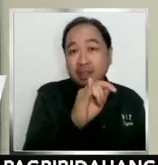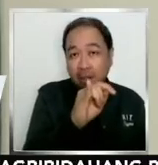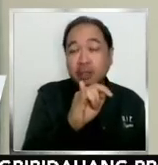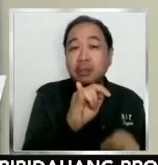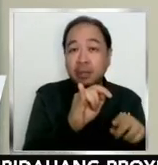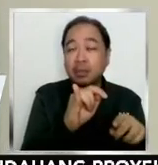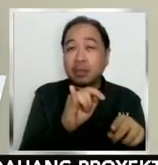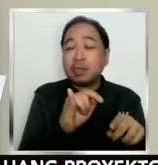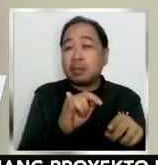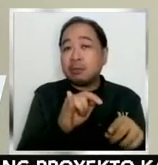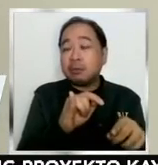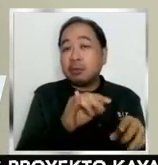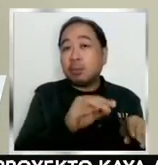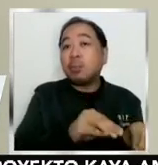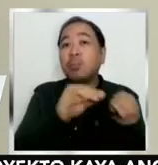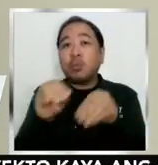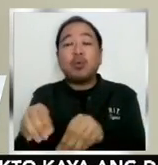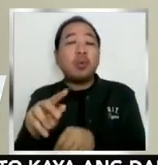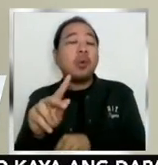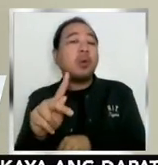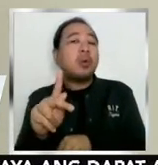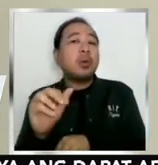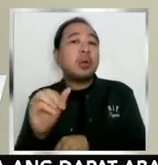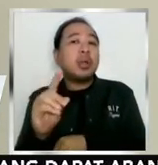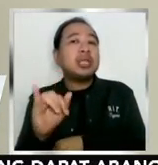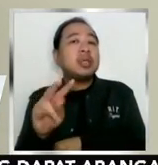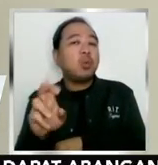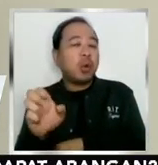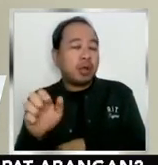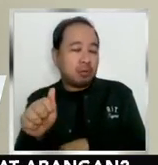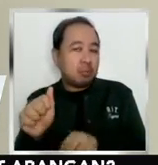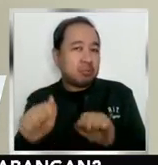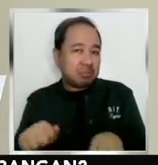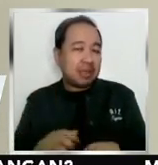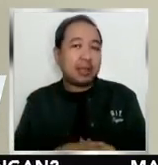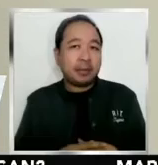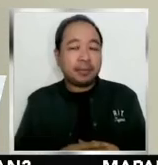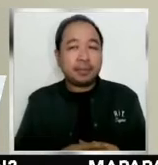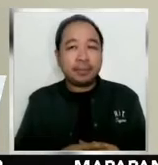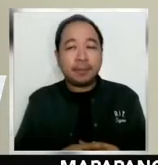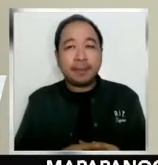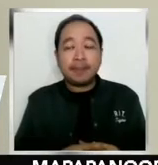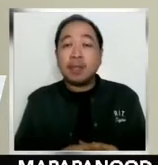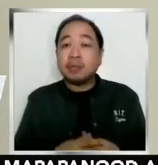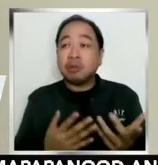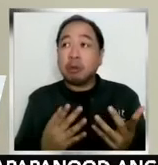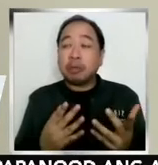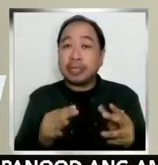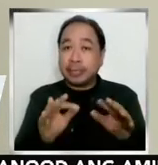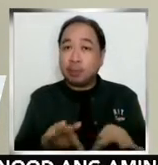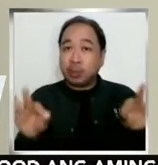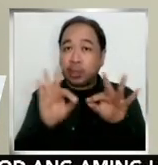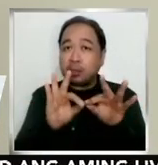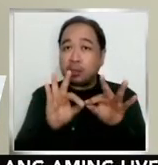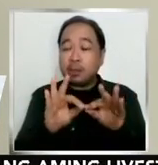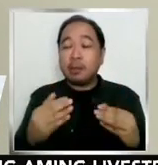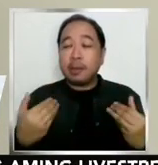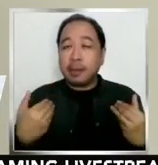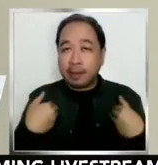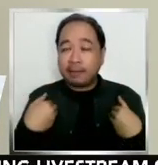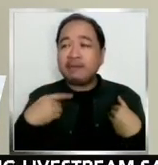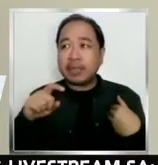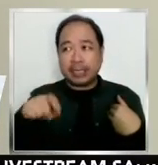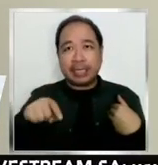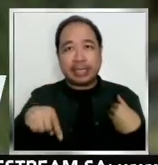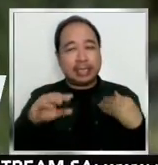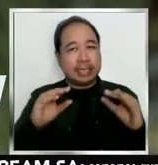to Kadiwa. So may legal impediments? Wala po naman. But as long as we have to make it clear dun sa atin pong